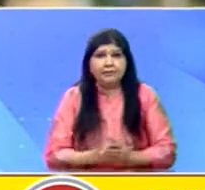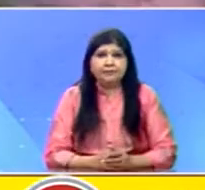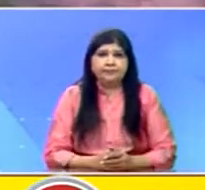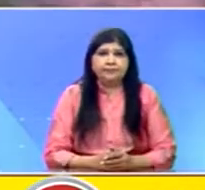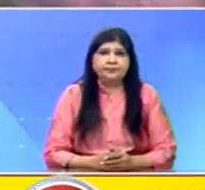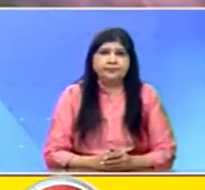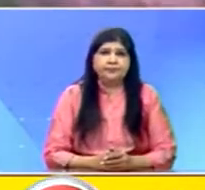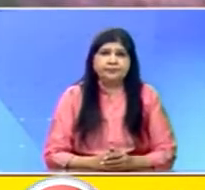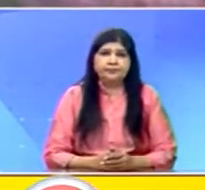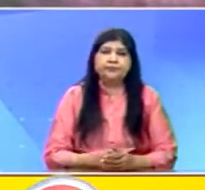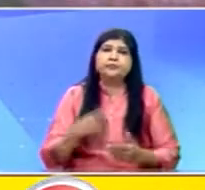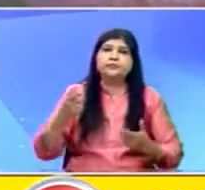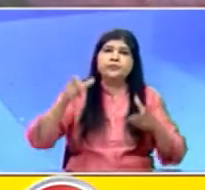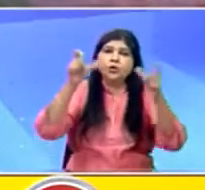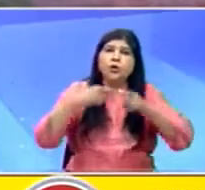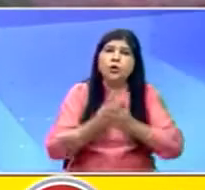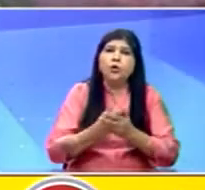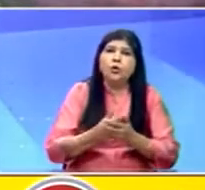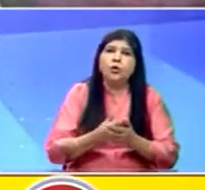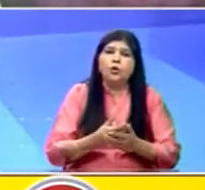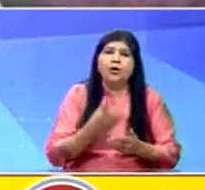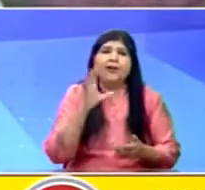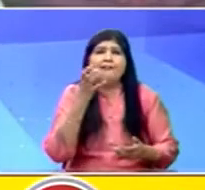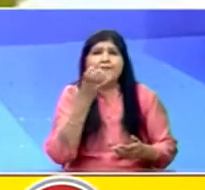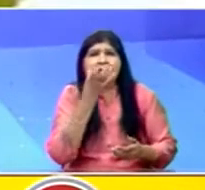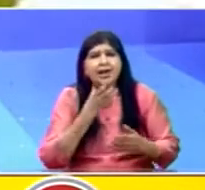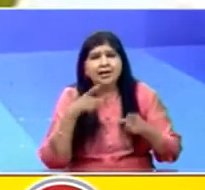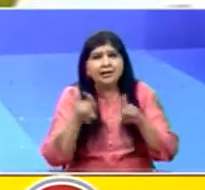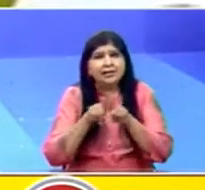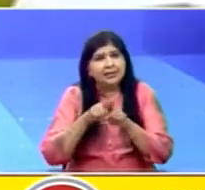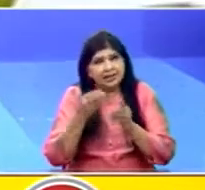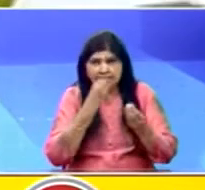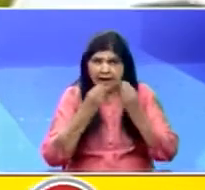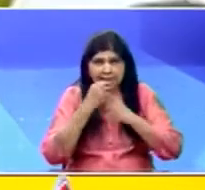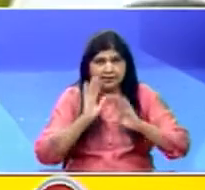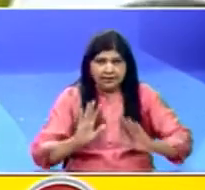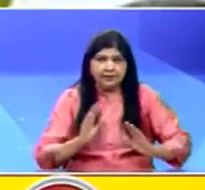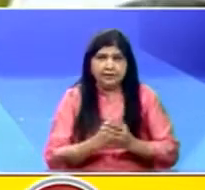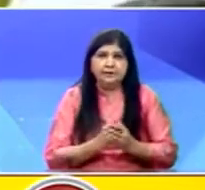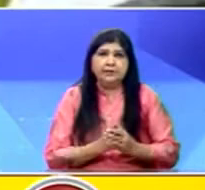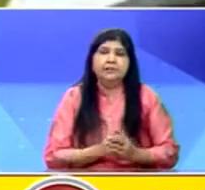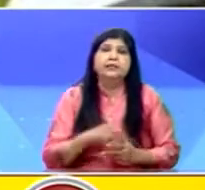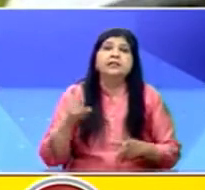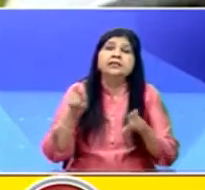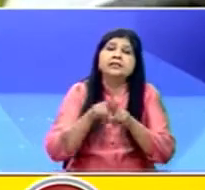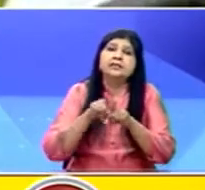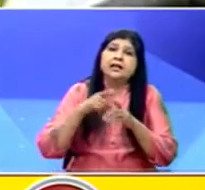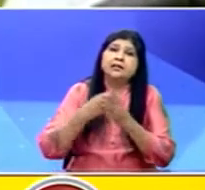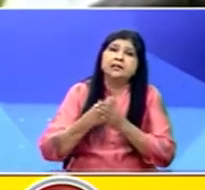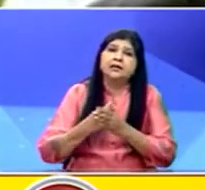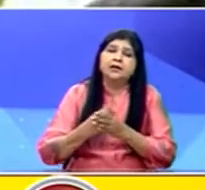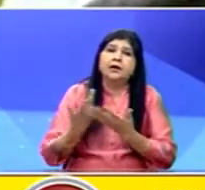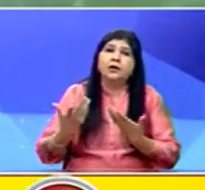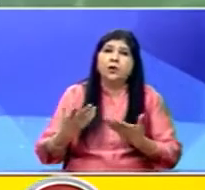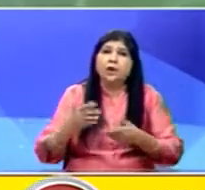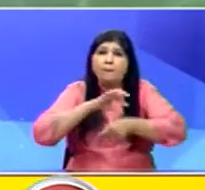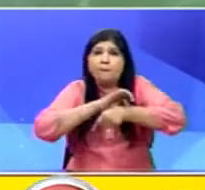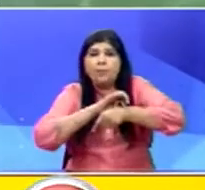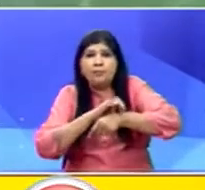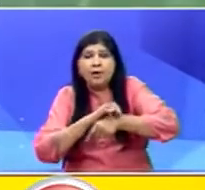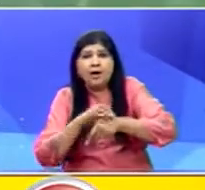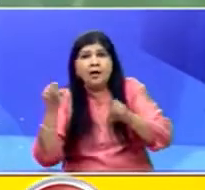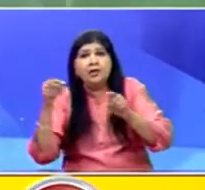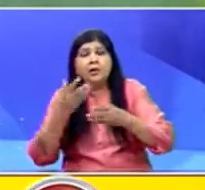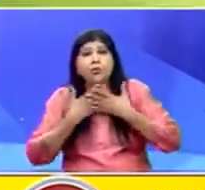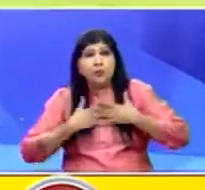जाते हैं। लोग फल के रूप में तो इसका सेवन करते ही हैं, साथ ही कई बीमारियों के इलाज में